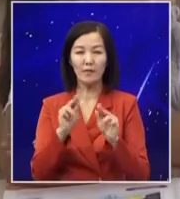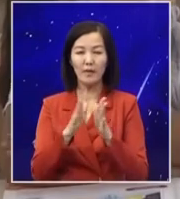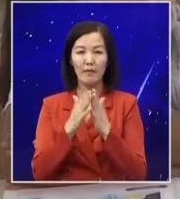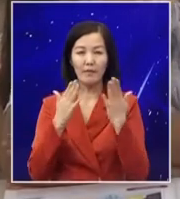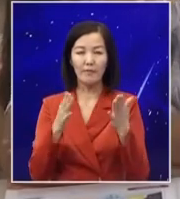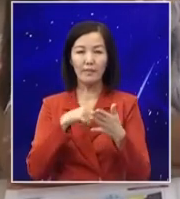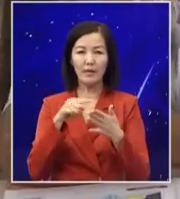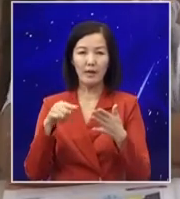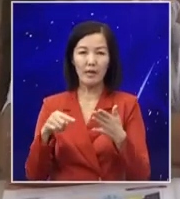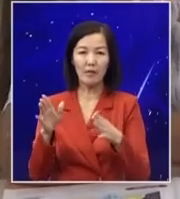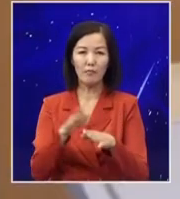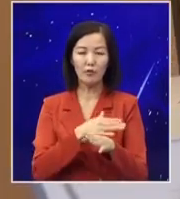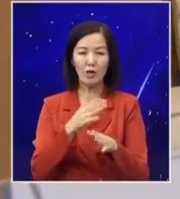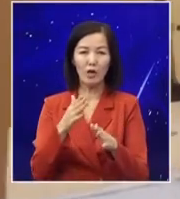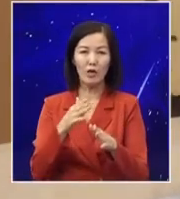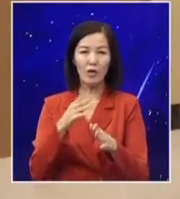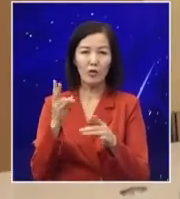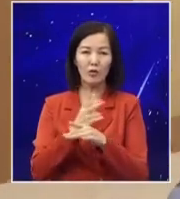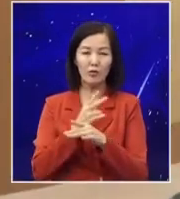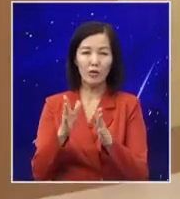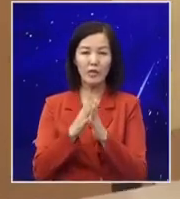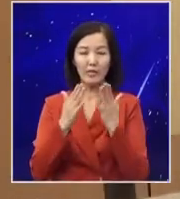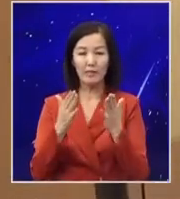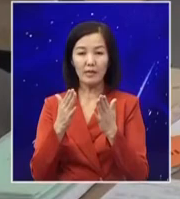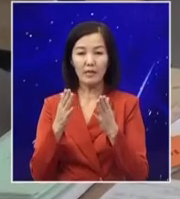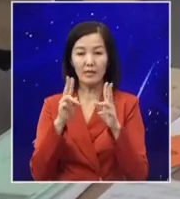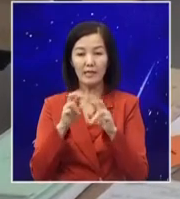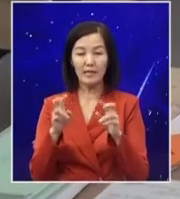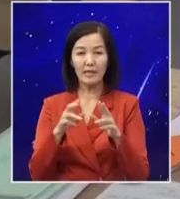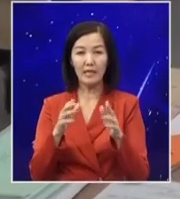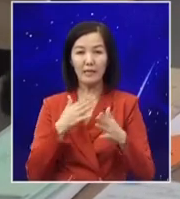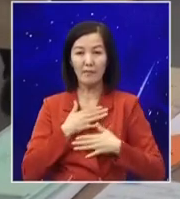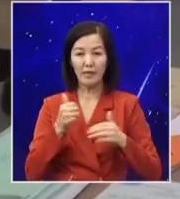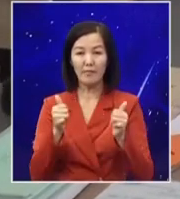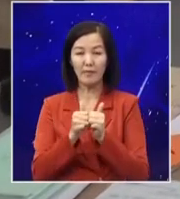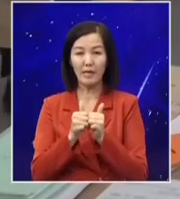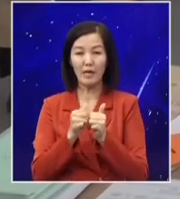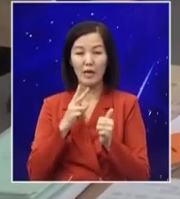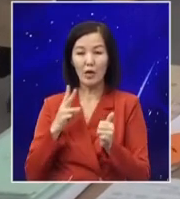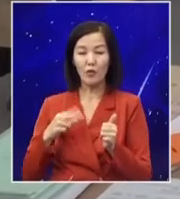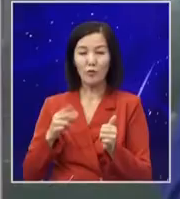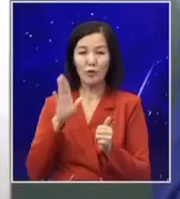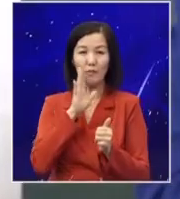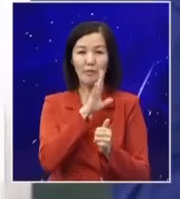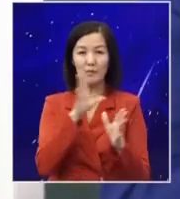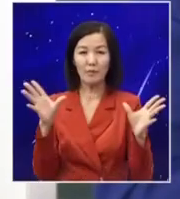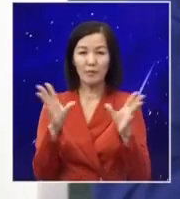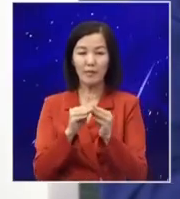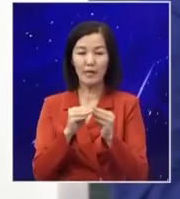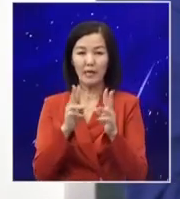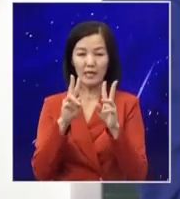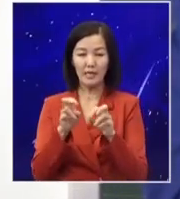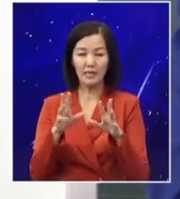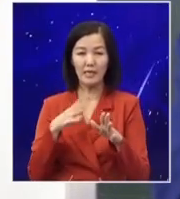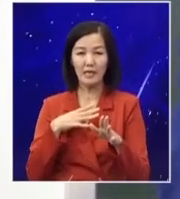болыпты. Ұзақ түндер дәптерін тексергенінде жағаласып, жанында отырып, өзі де қағаз шимайлап өсіпті. Ер жете келе, мамандық